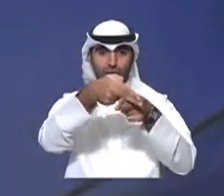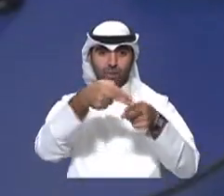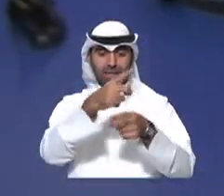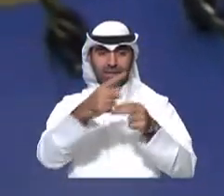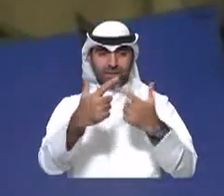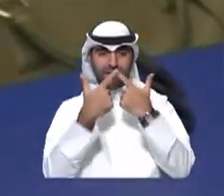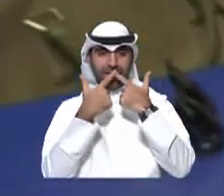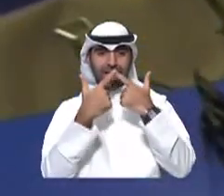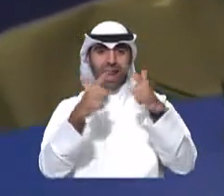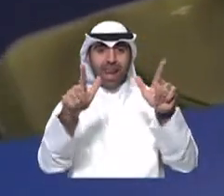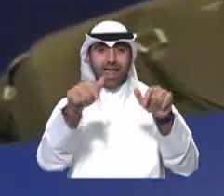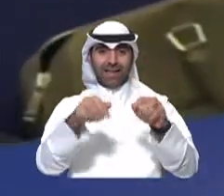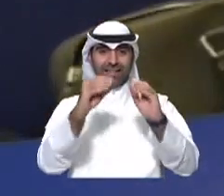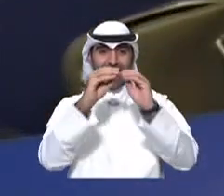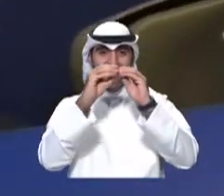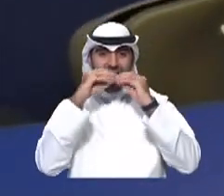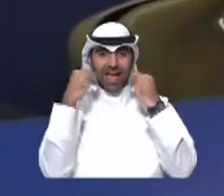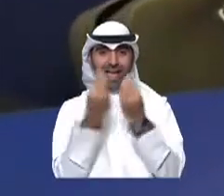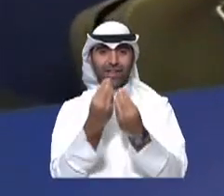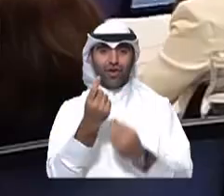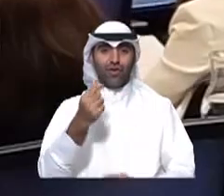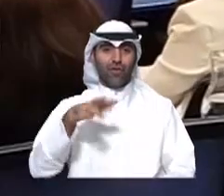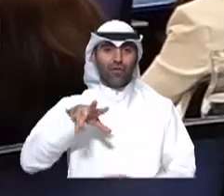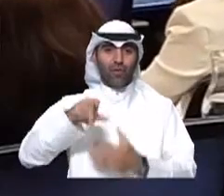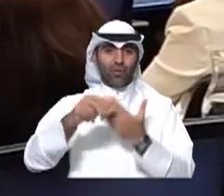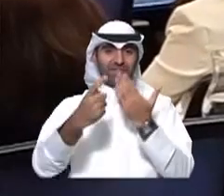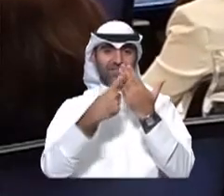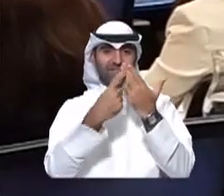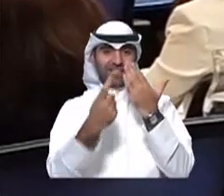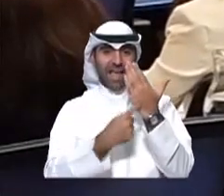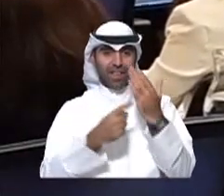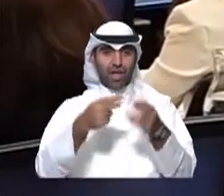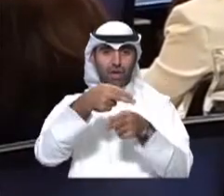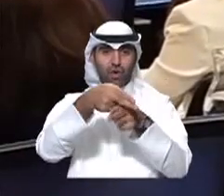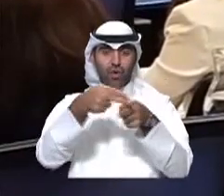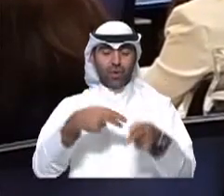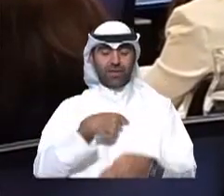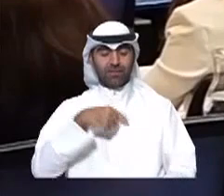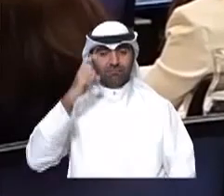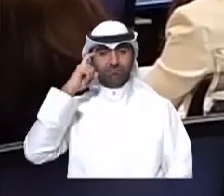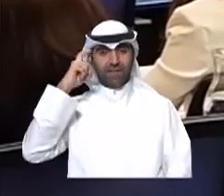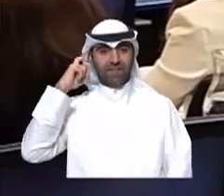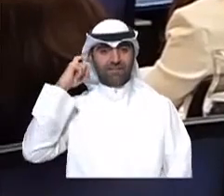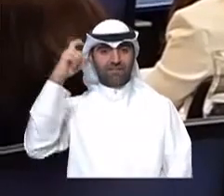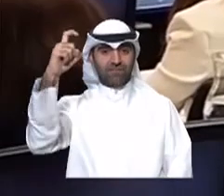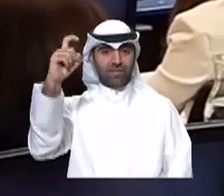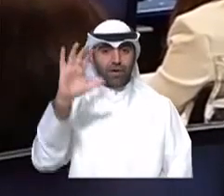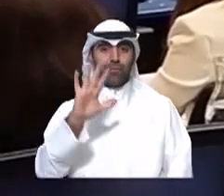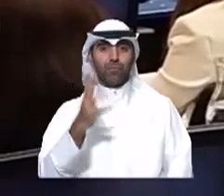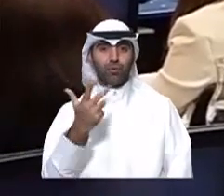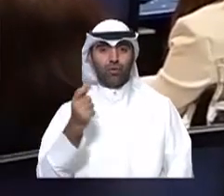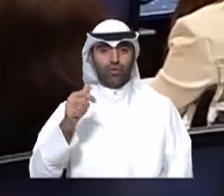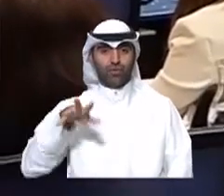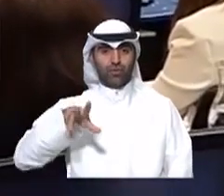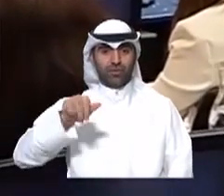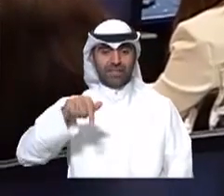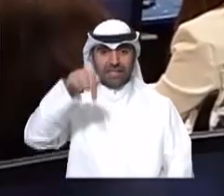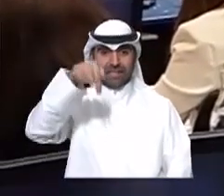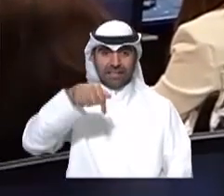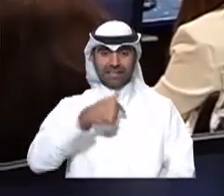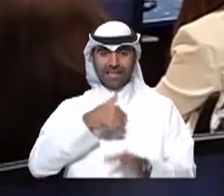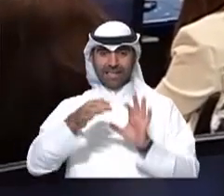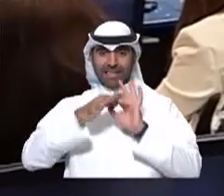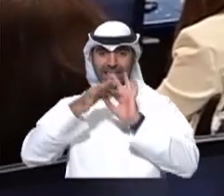في دولة الكويت تحرص دوما على الاستجابة إلى كافة ما يطلبه الفريق الحكومي الدولي المعني